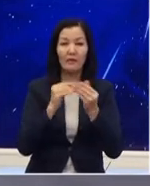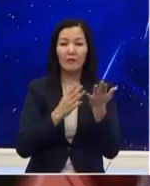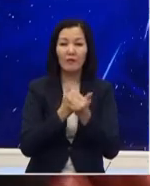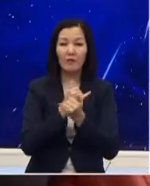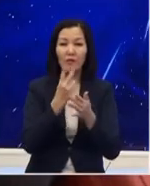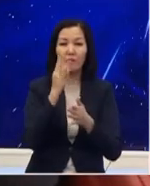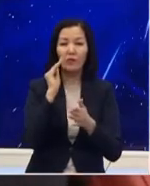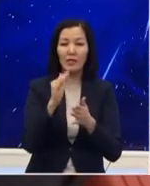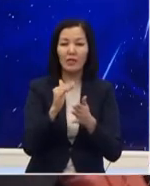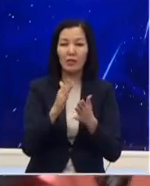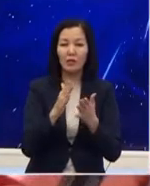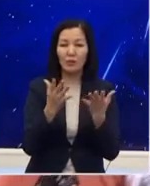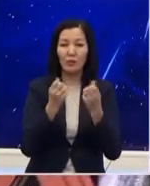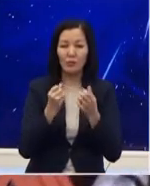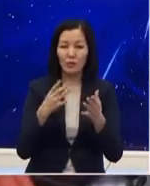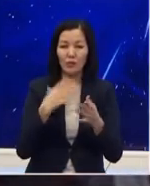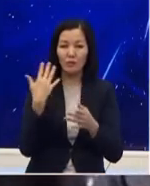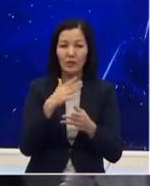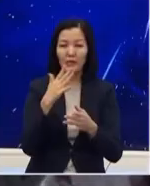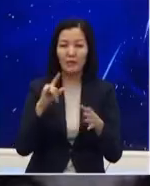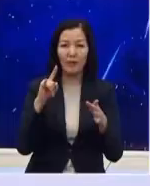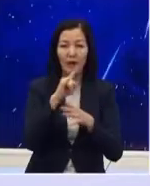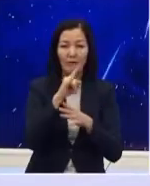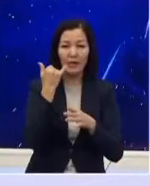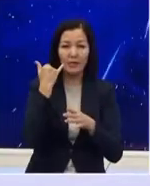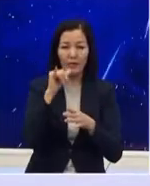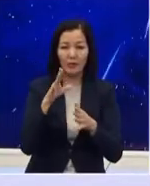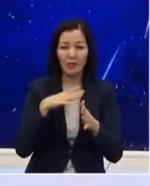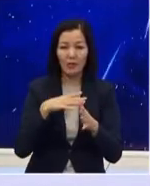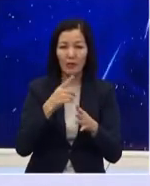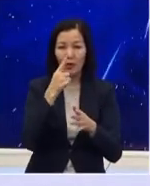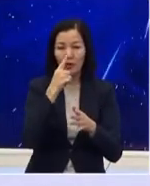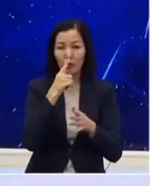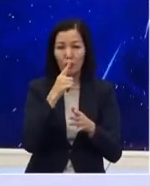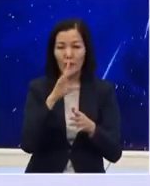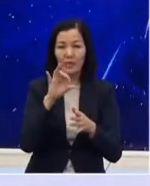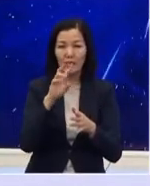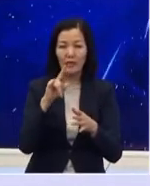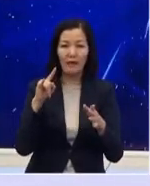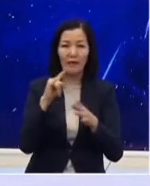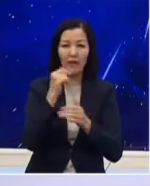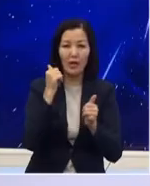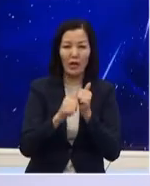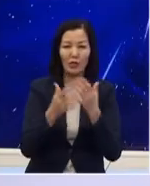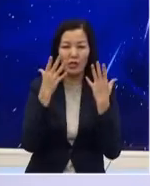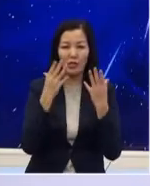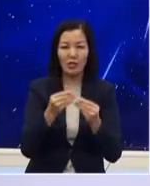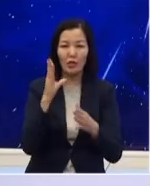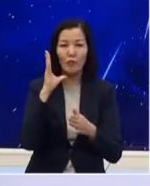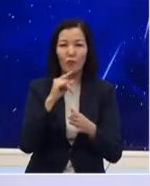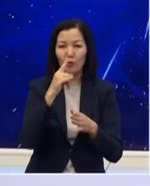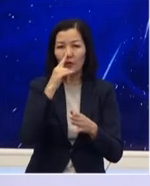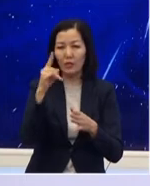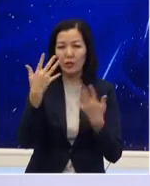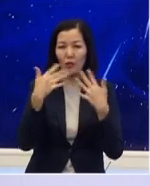более 2000 выездов, из них 55 – авиасообщением. В скором времени сотрудники санавиации смогут совершать ежедневные вылеты в отдаленные